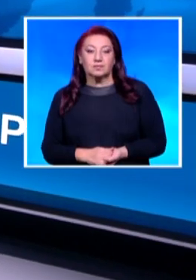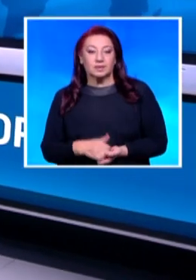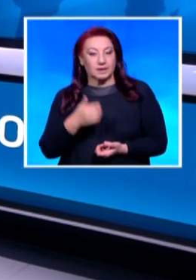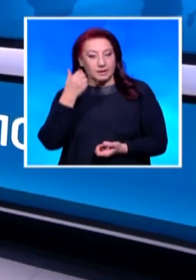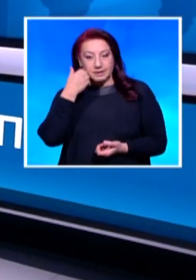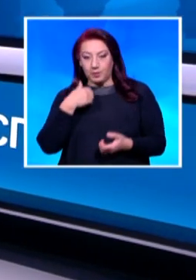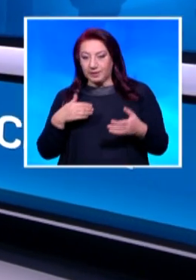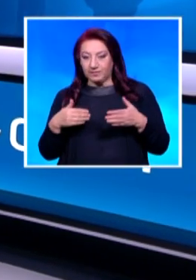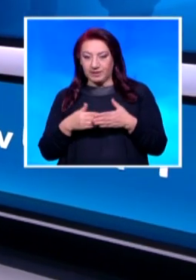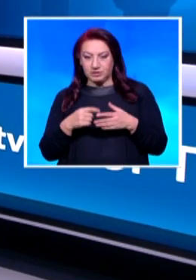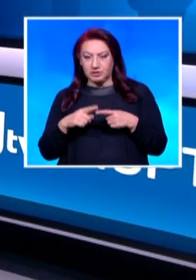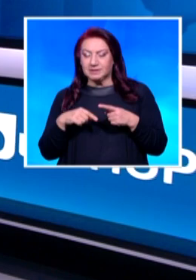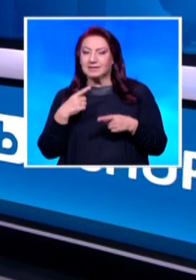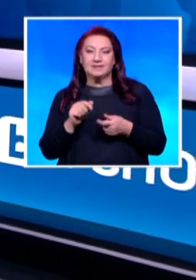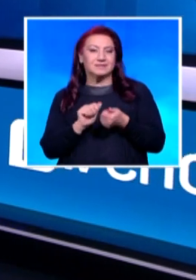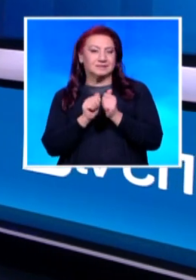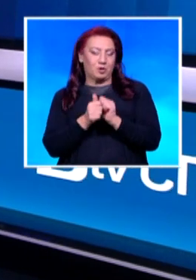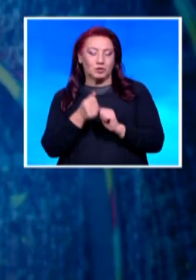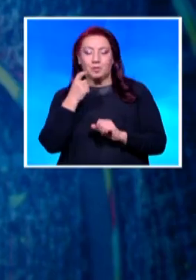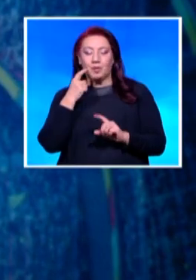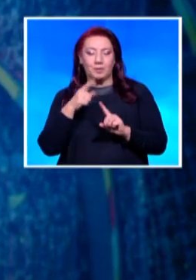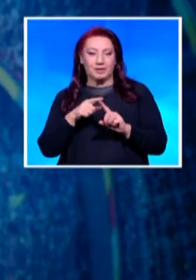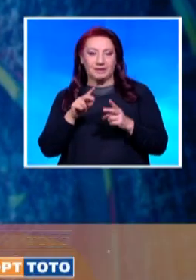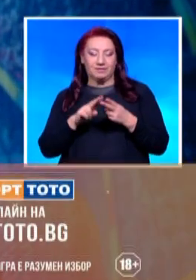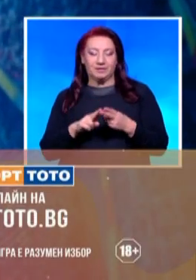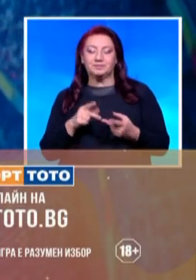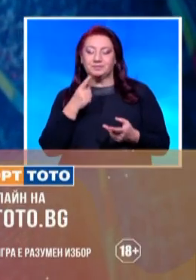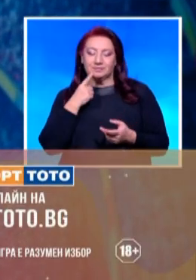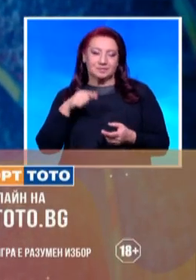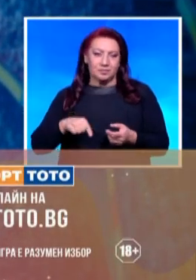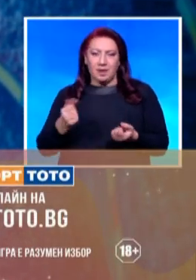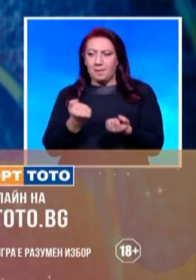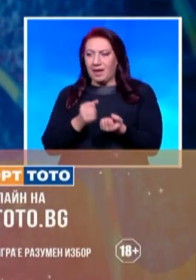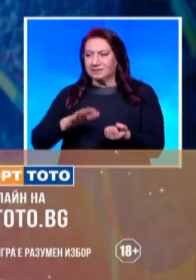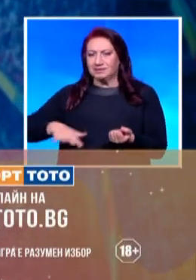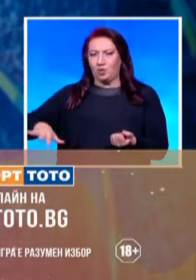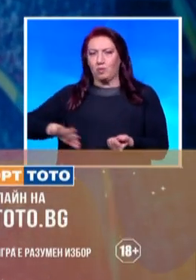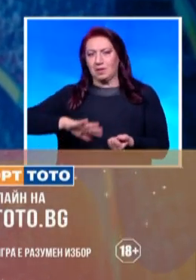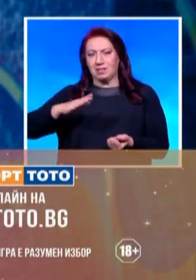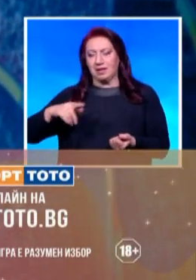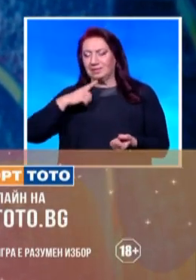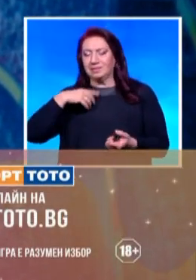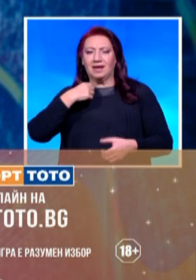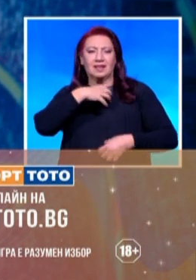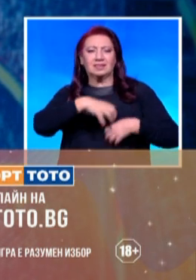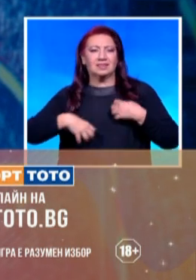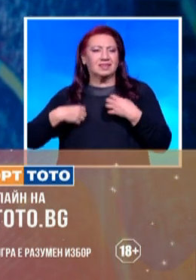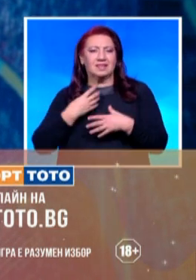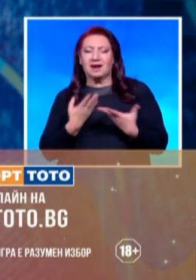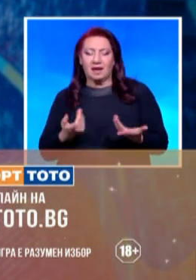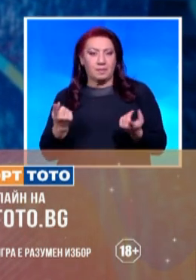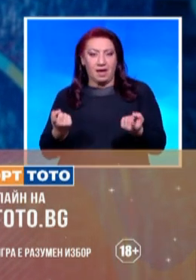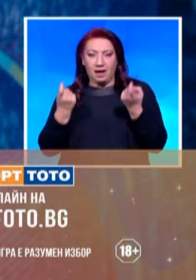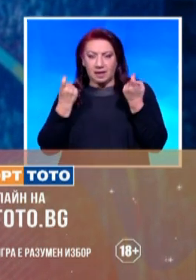Добър вечер, следва Спорт по БТВ, аз съм Петър Бакърджиев. Балканските футболни драми избухват с нова сила, след като в Гърция оставиха стадионите празни,